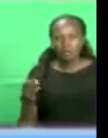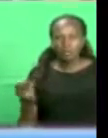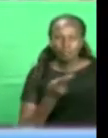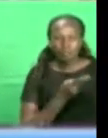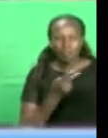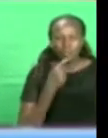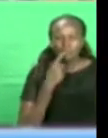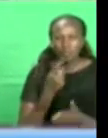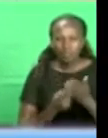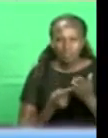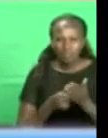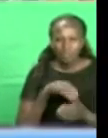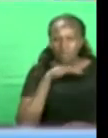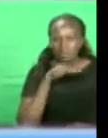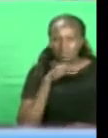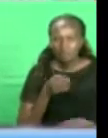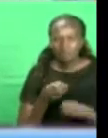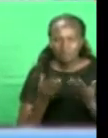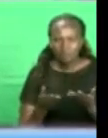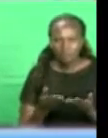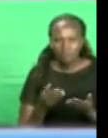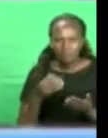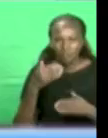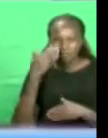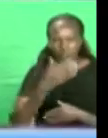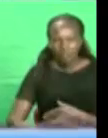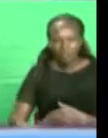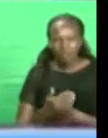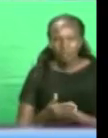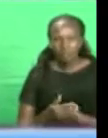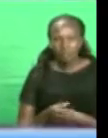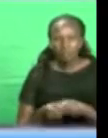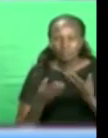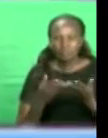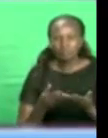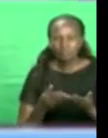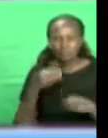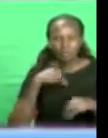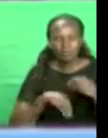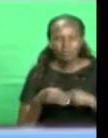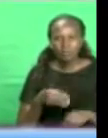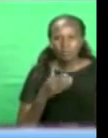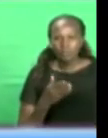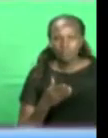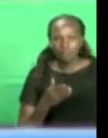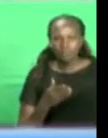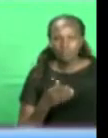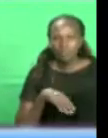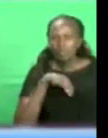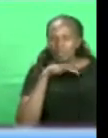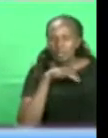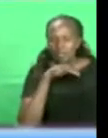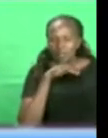ipo haja ya Raila kumrai Oparanya kufika mbele ya seneti ili kujiondolea doa la ufisadi. From our Prime Minister Raila